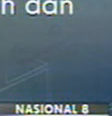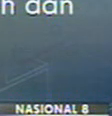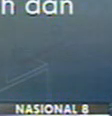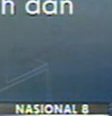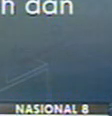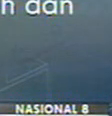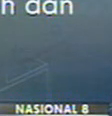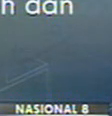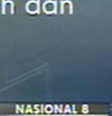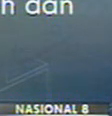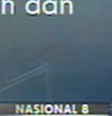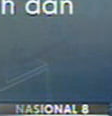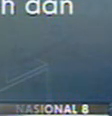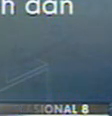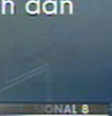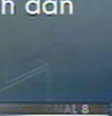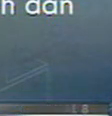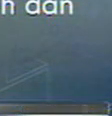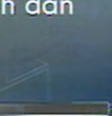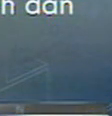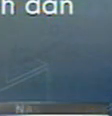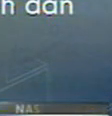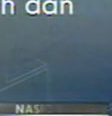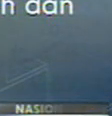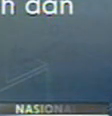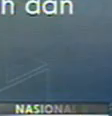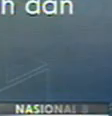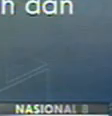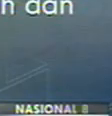kerja-kerja pengukuhan struktur tanah dan jambatan